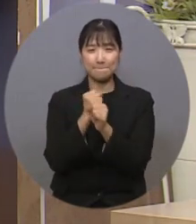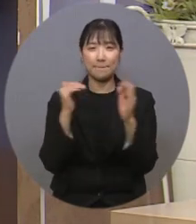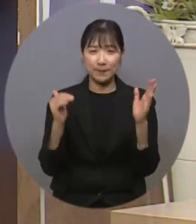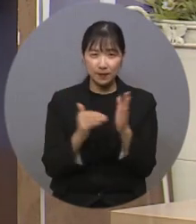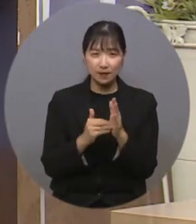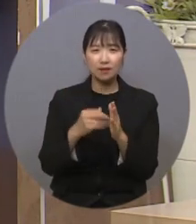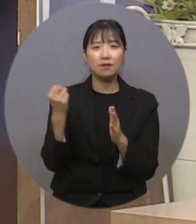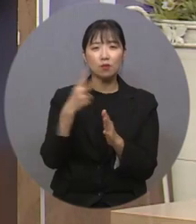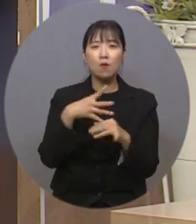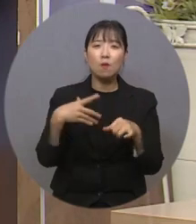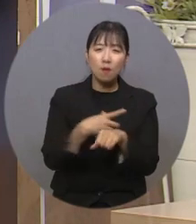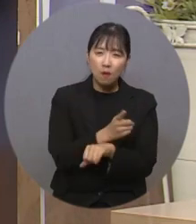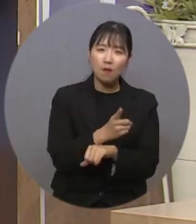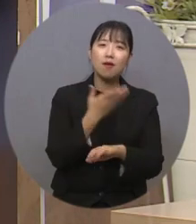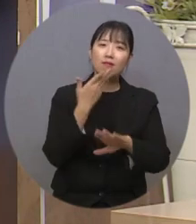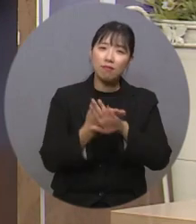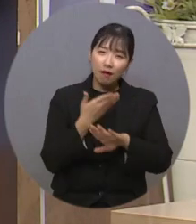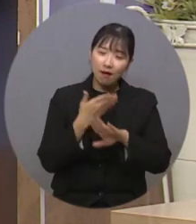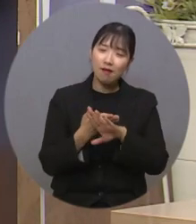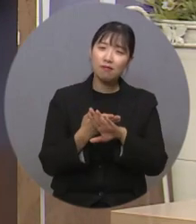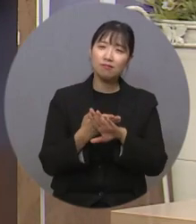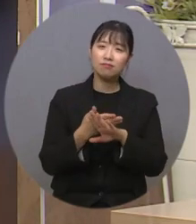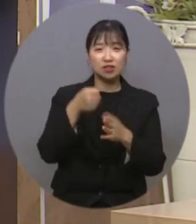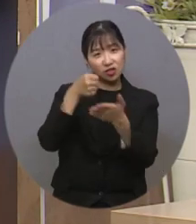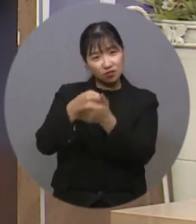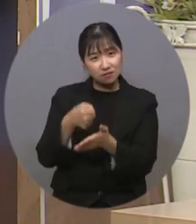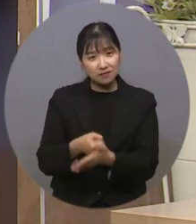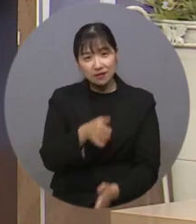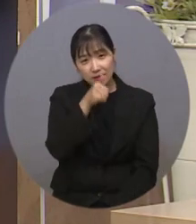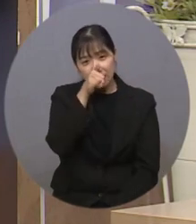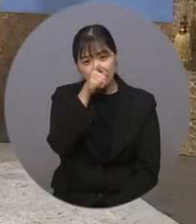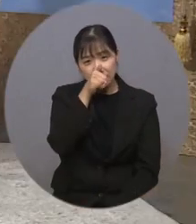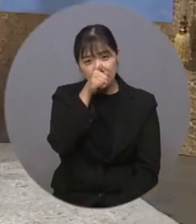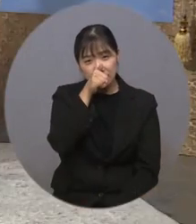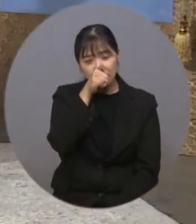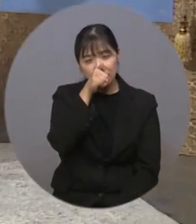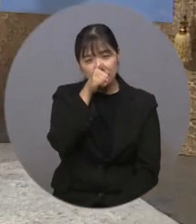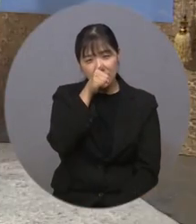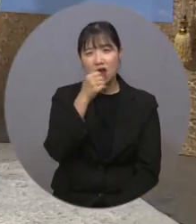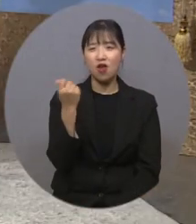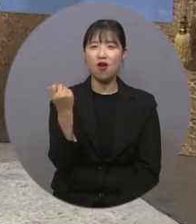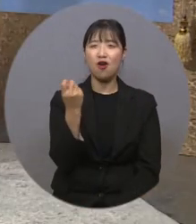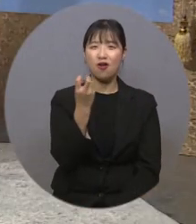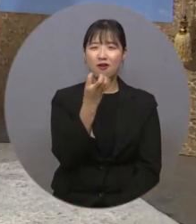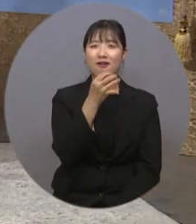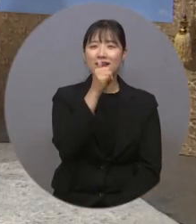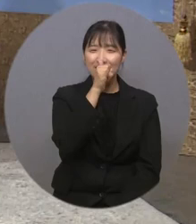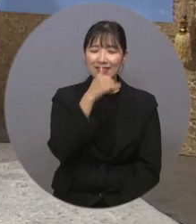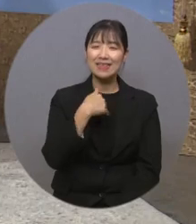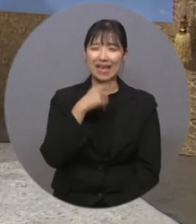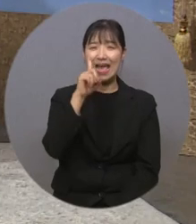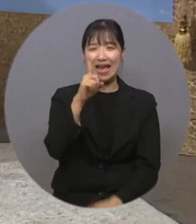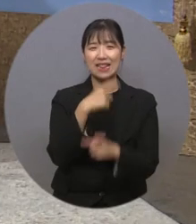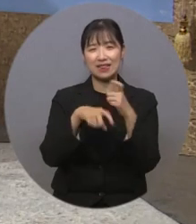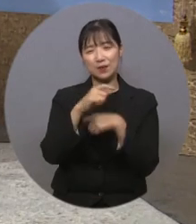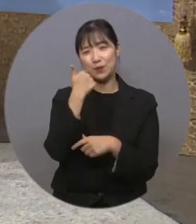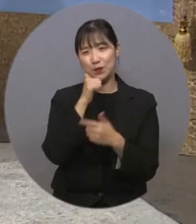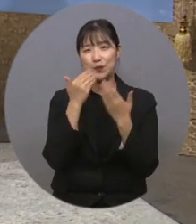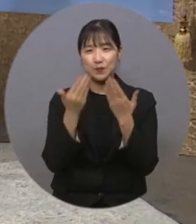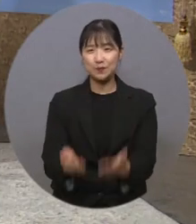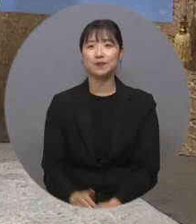또 이 밖에 관련해서 뭐 조례를 제정하신 게 있나요? 이제 여러 가지가 있는데 한 가지만 제가 더 소개하면은요. 네.